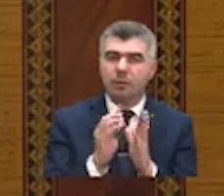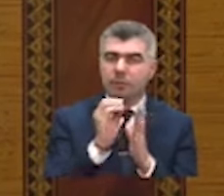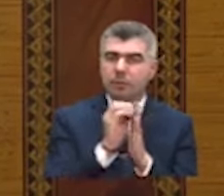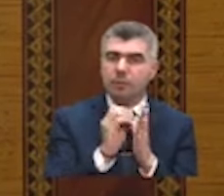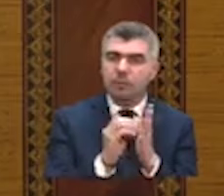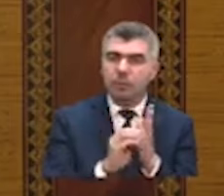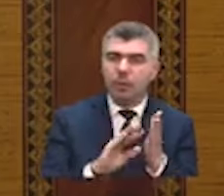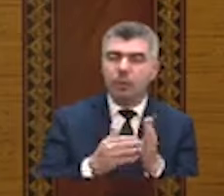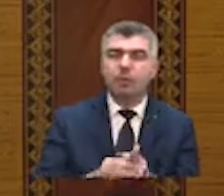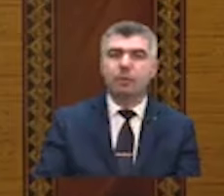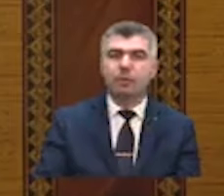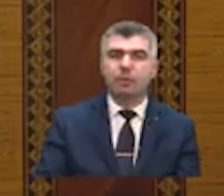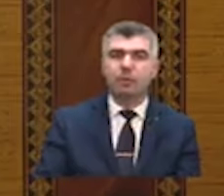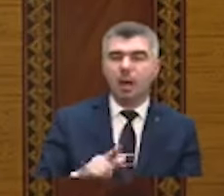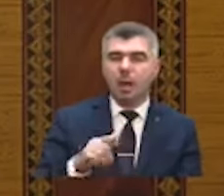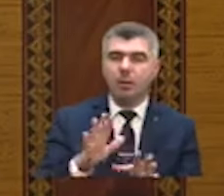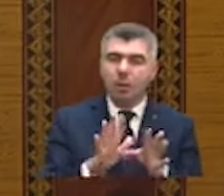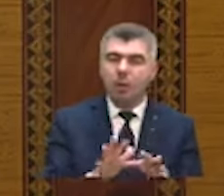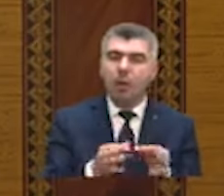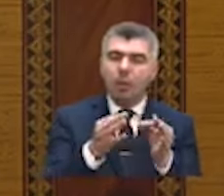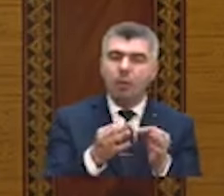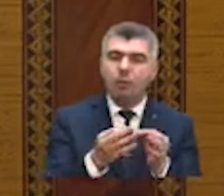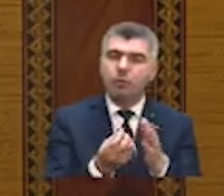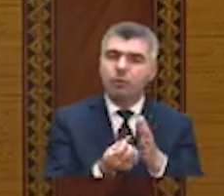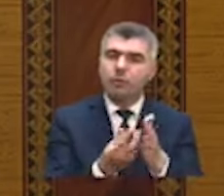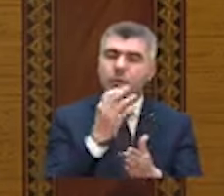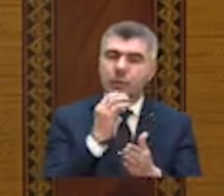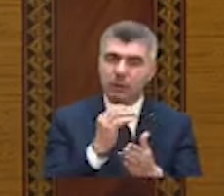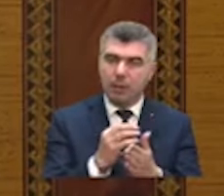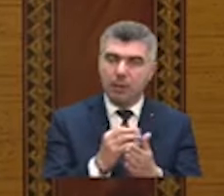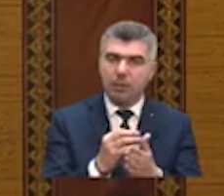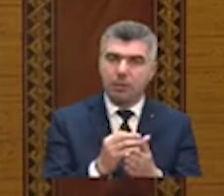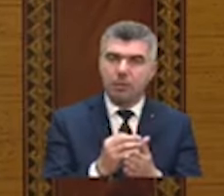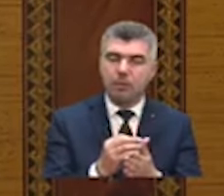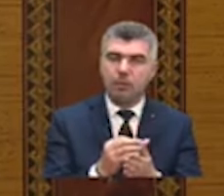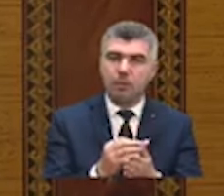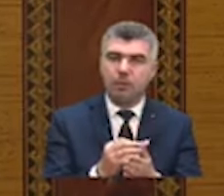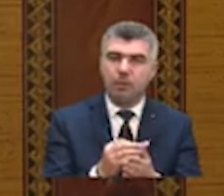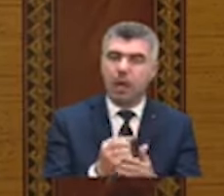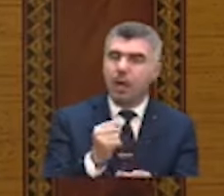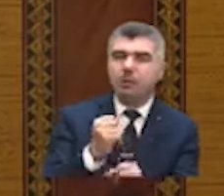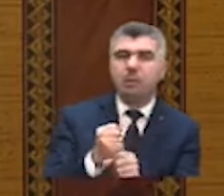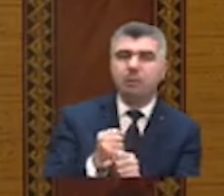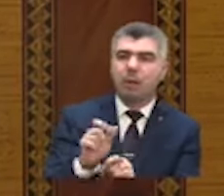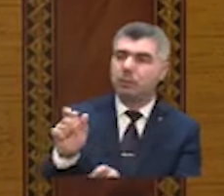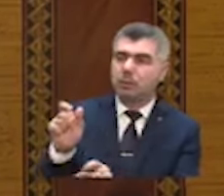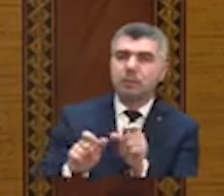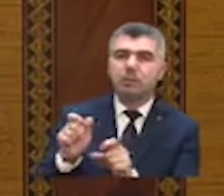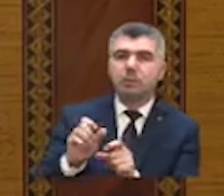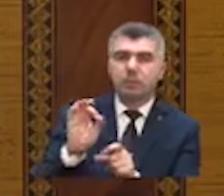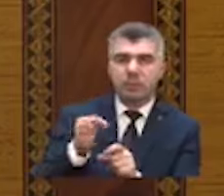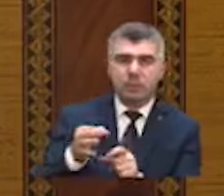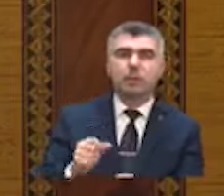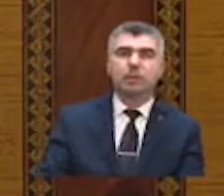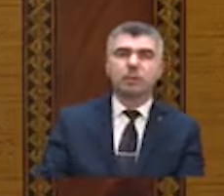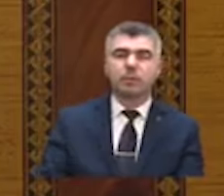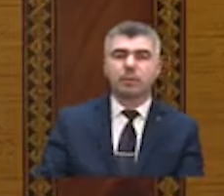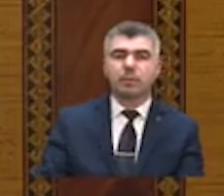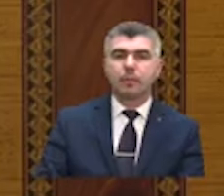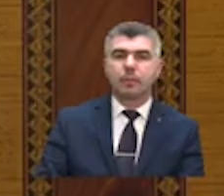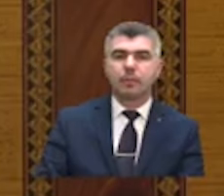لي سكتور كلهم كين خلق كبير ديال فرص ديال الشغل وديال الشغل